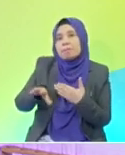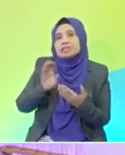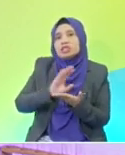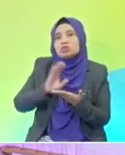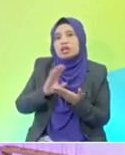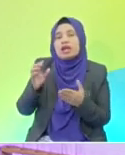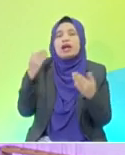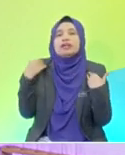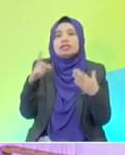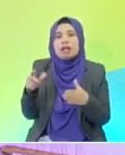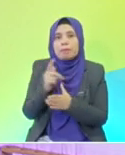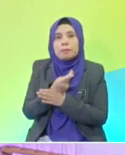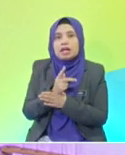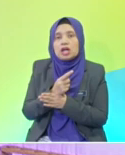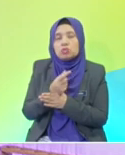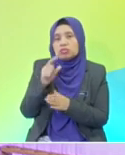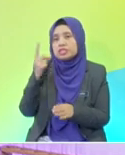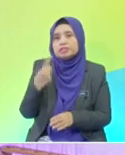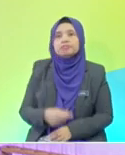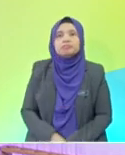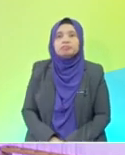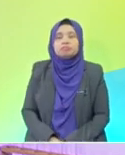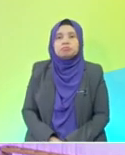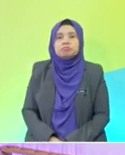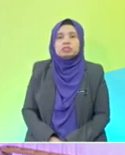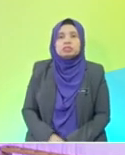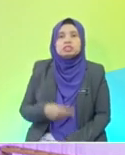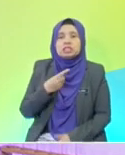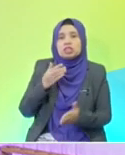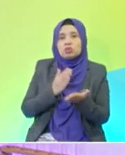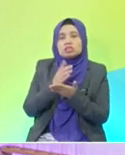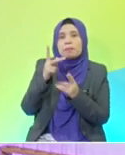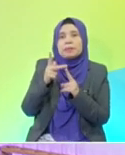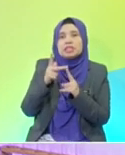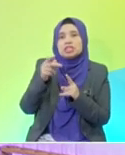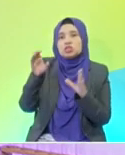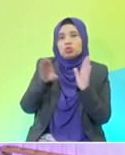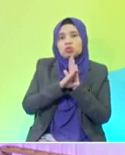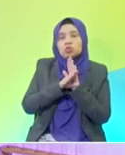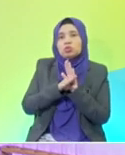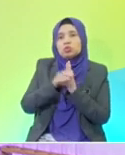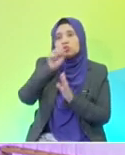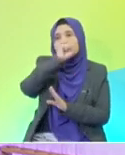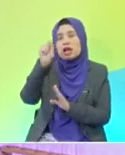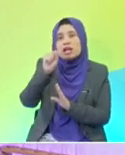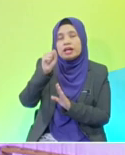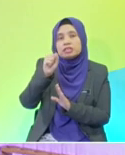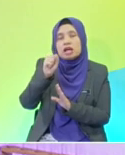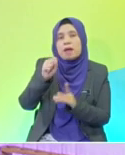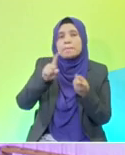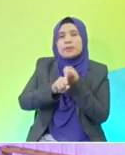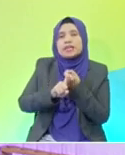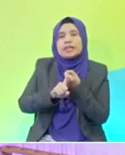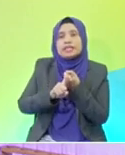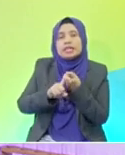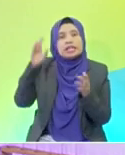saja Oke seterusnya kita terus pada contoh soal dan berkaitan dengan